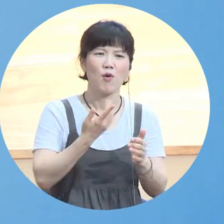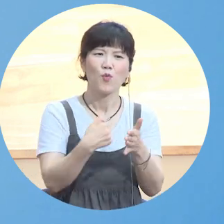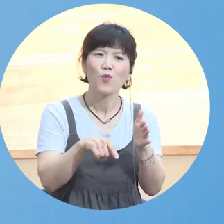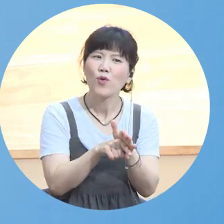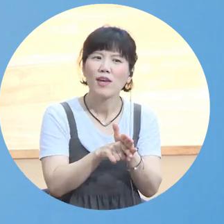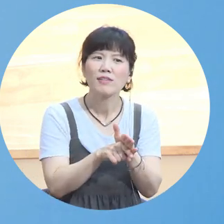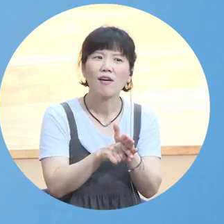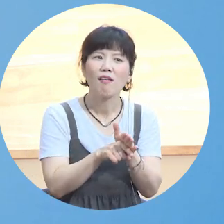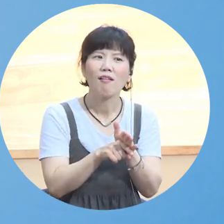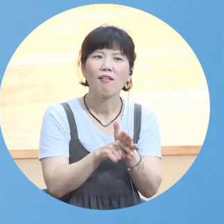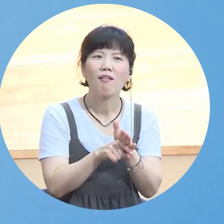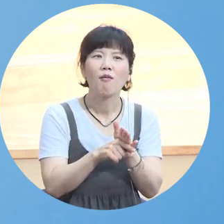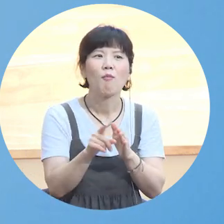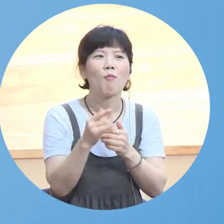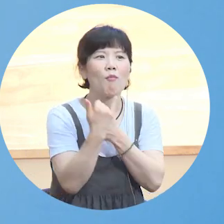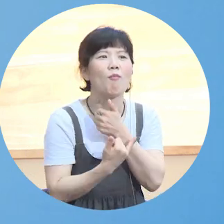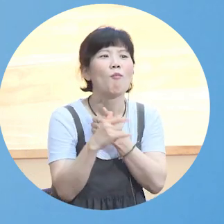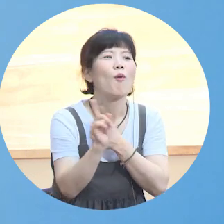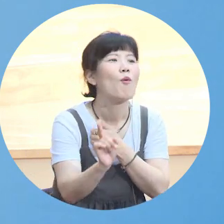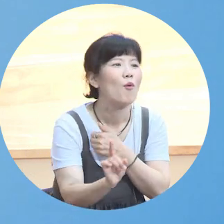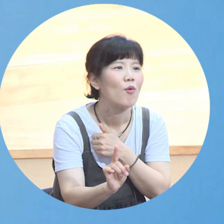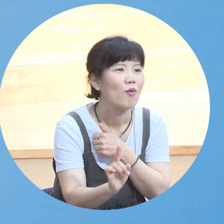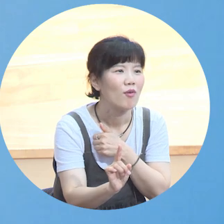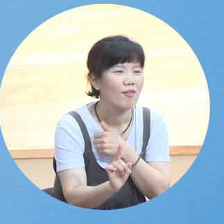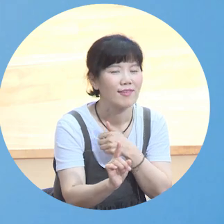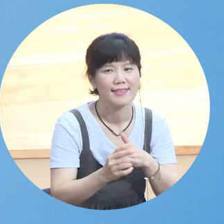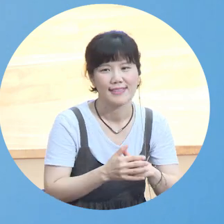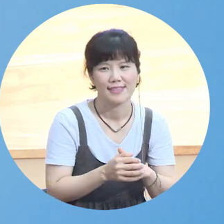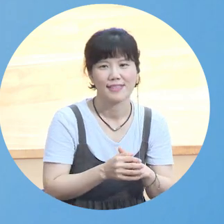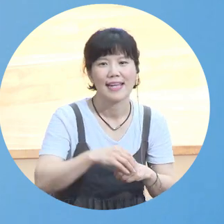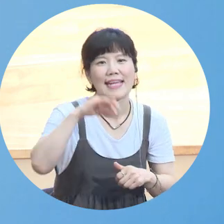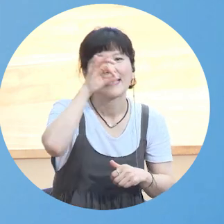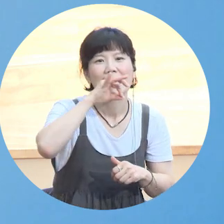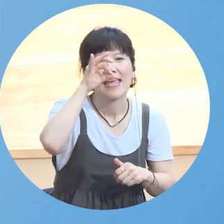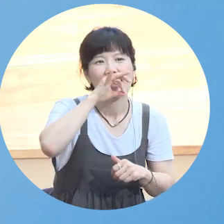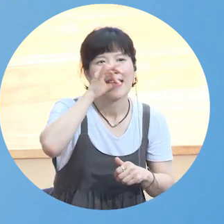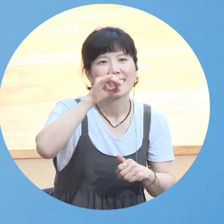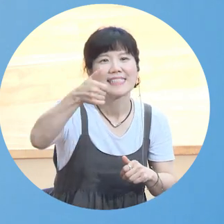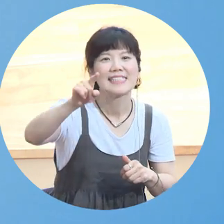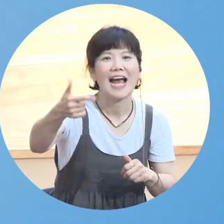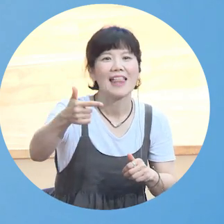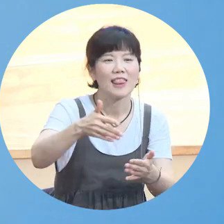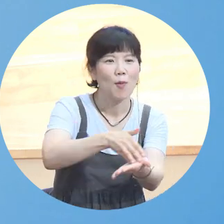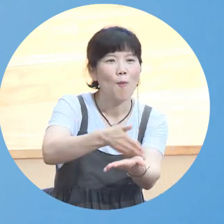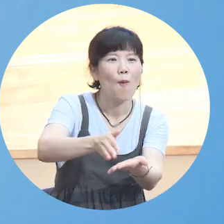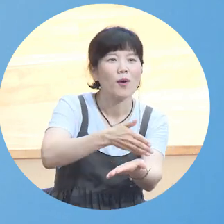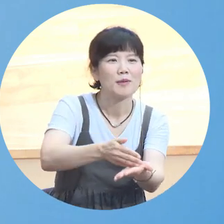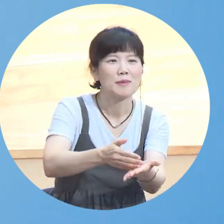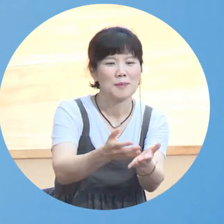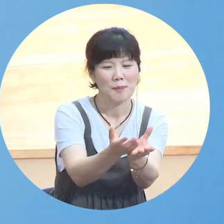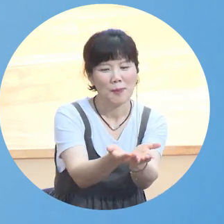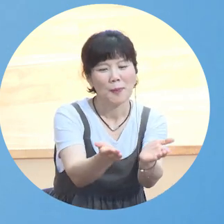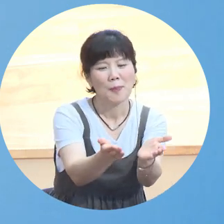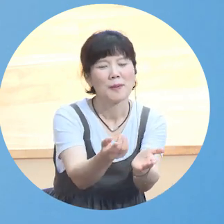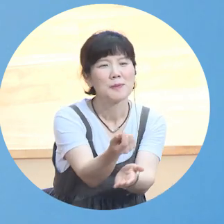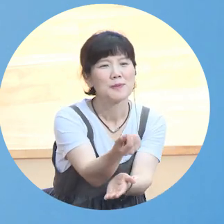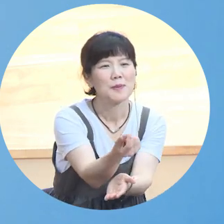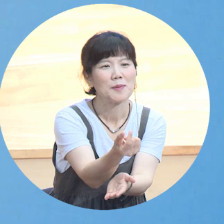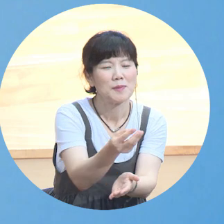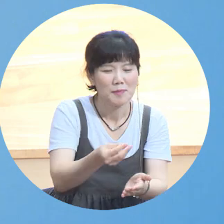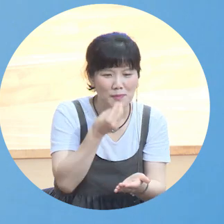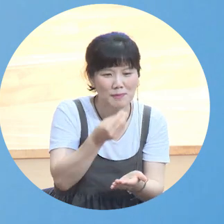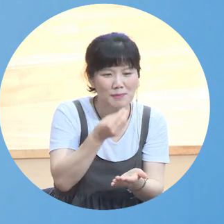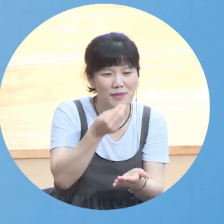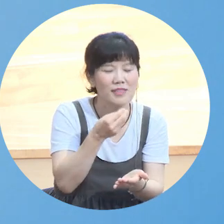정말 초라하게 돼지 간 볶음 그 조그만 접시 하라 그걸 먹는 게 그